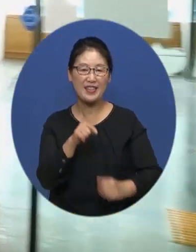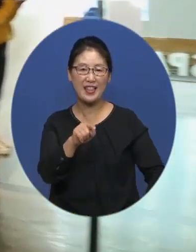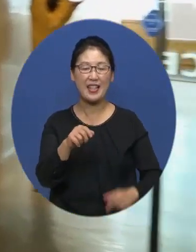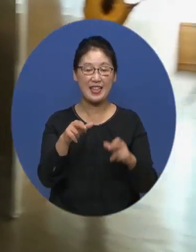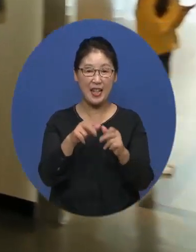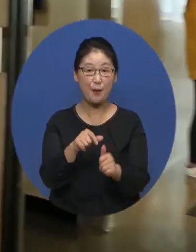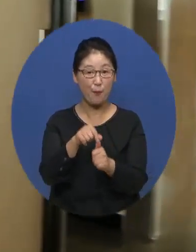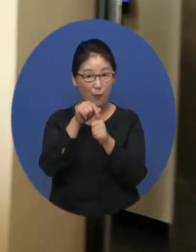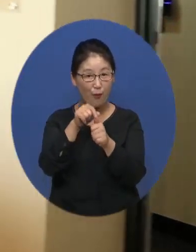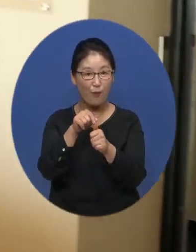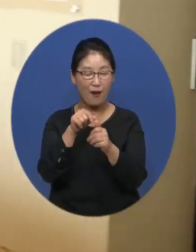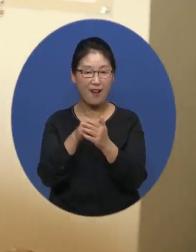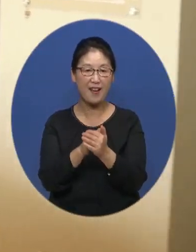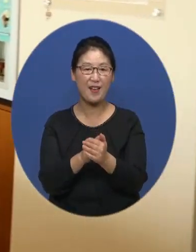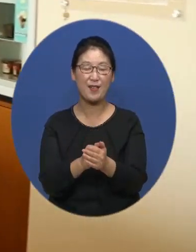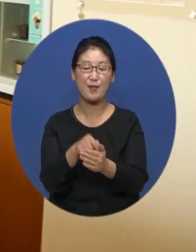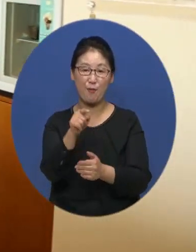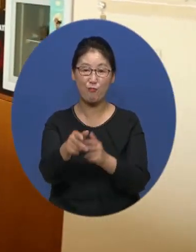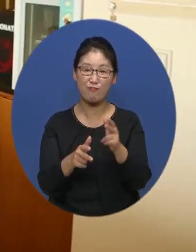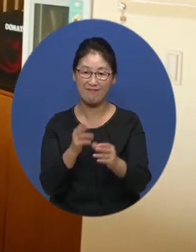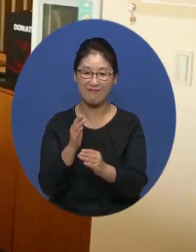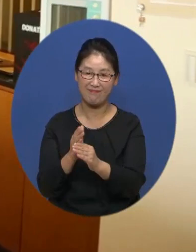있습니다.